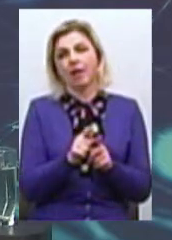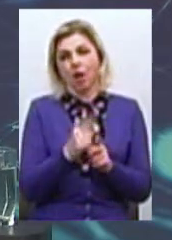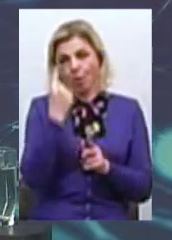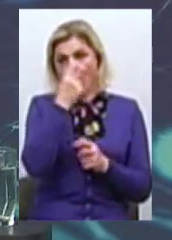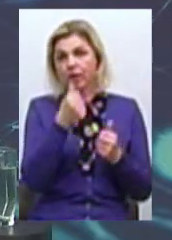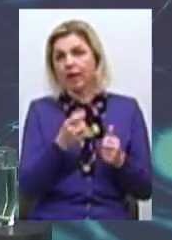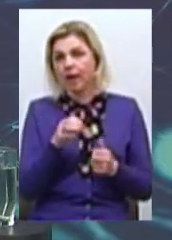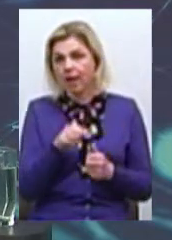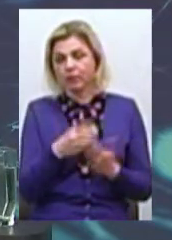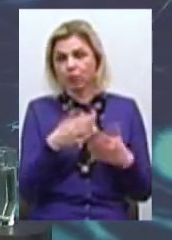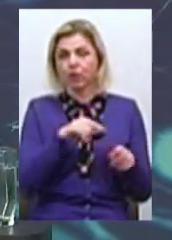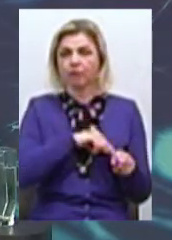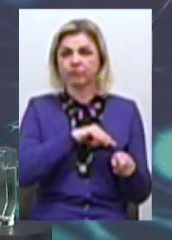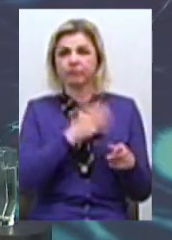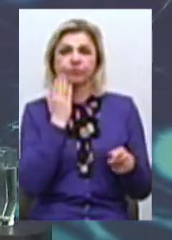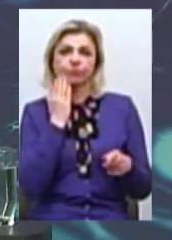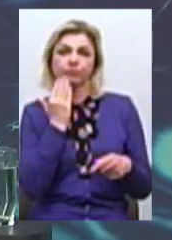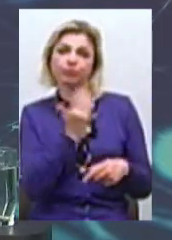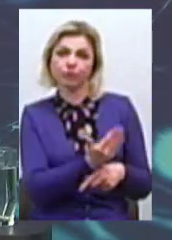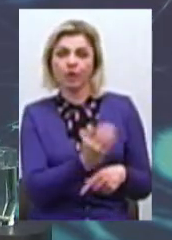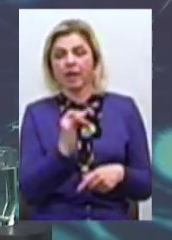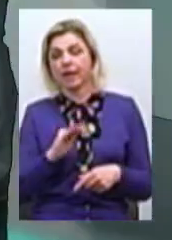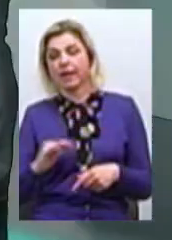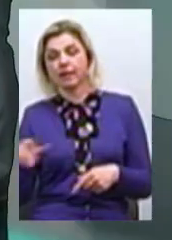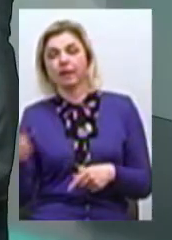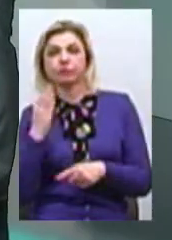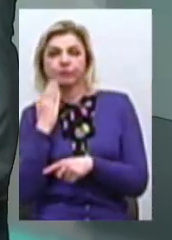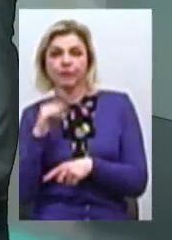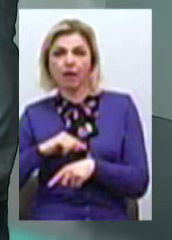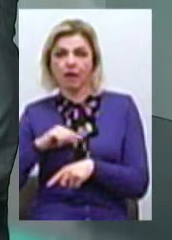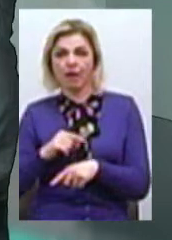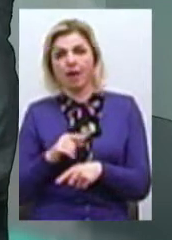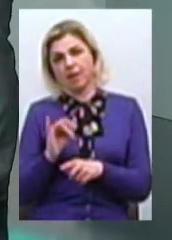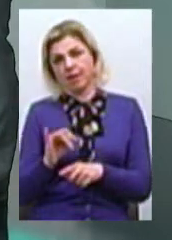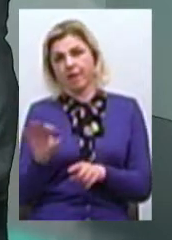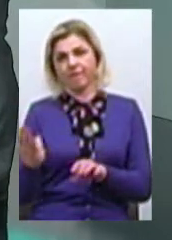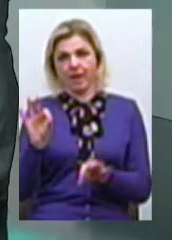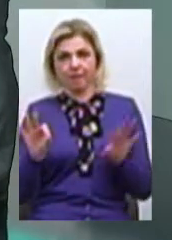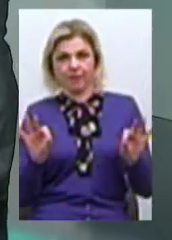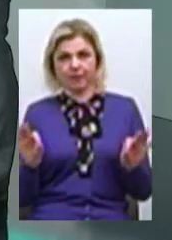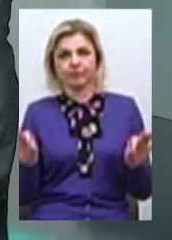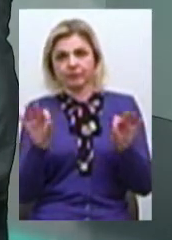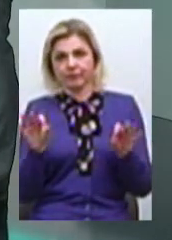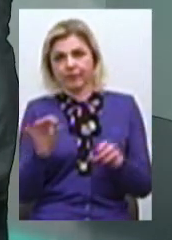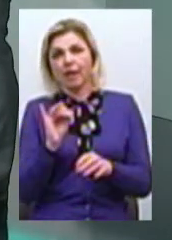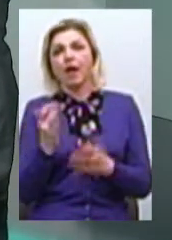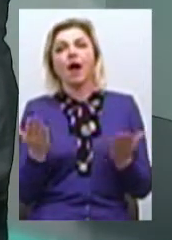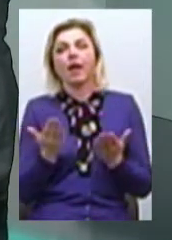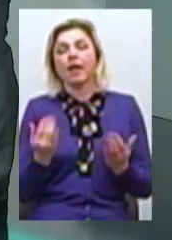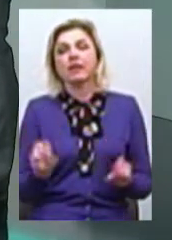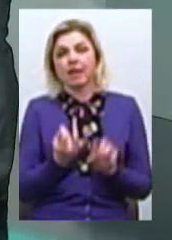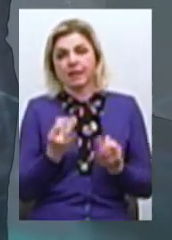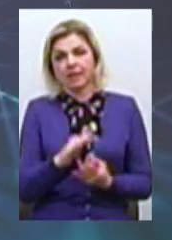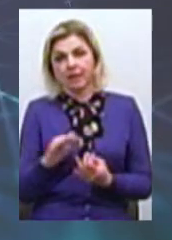також складається портрет дитини і робиться взаємопідбір. Ну, взагалі-то, які інтереси дитини, які